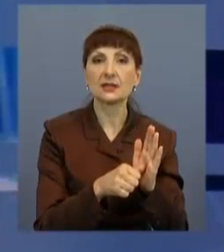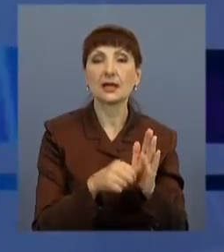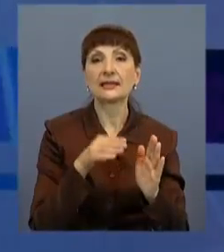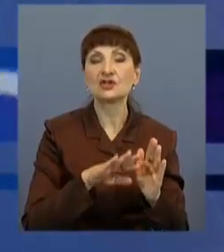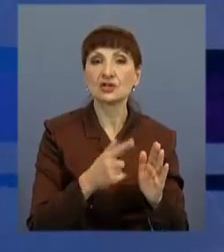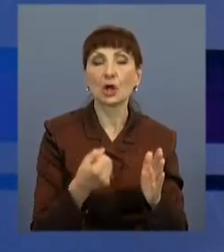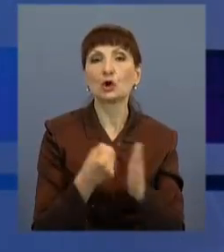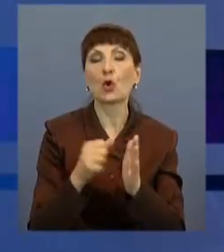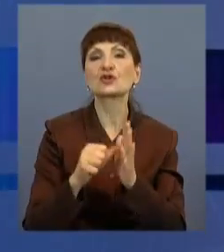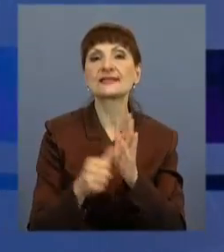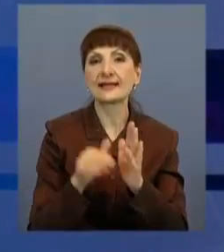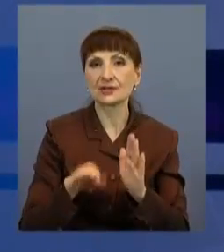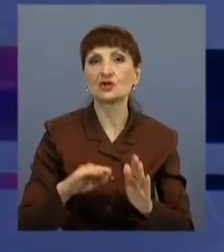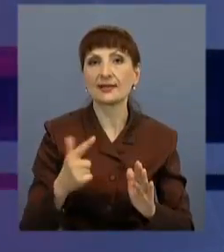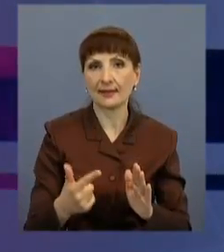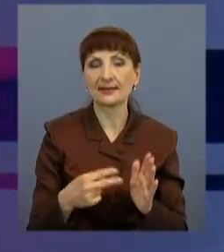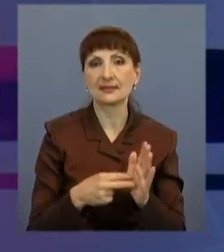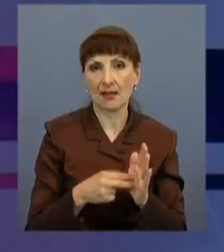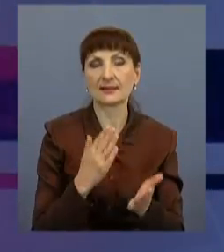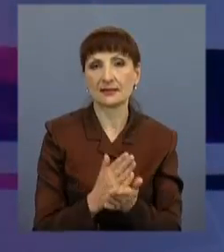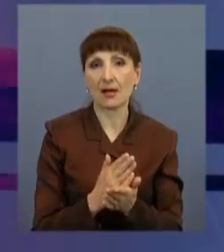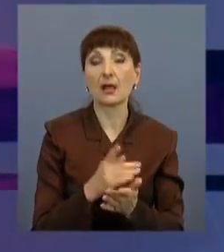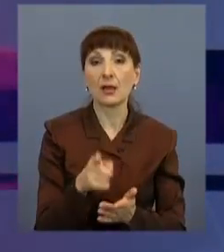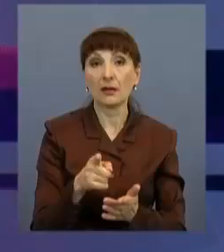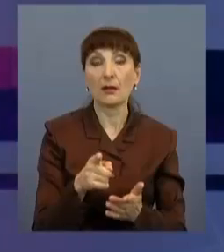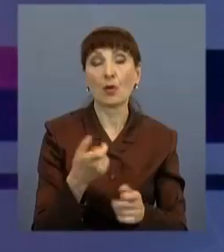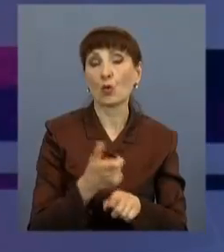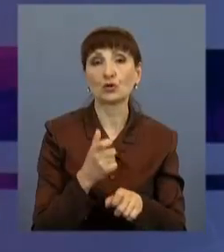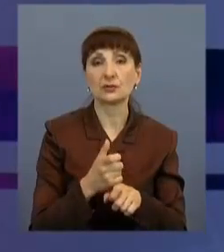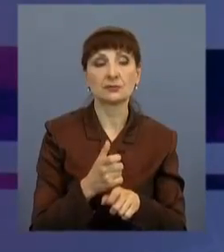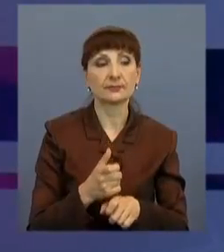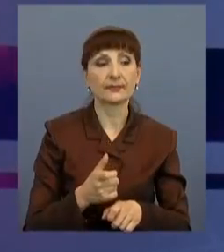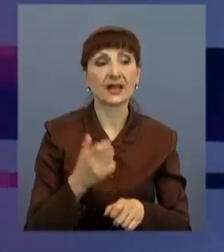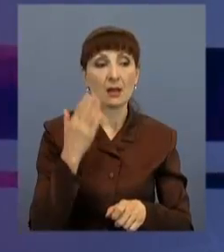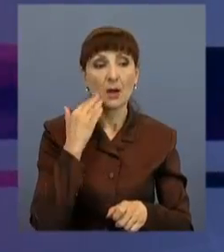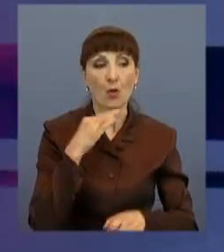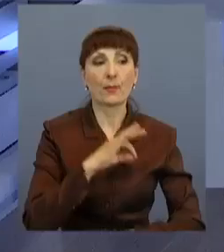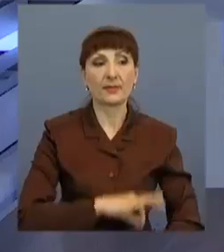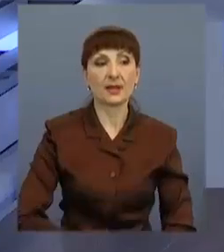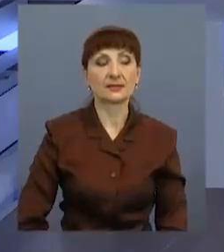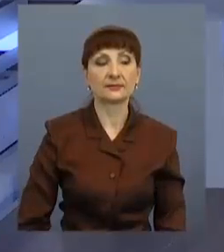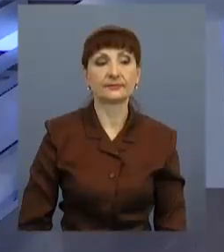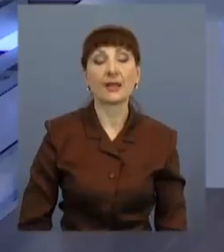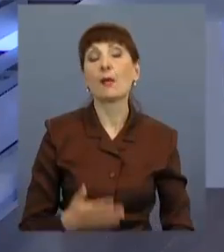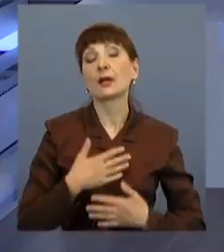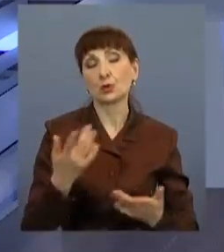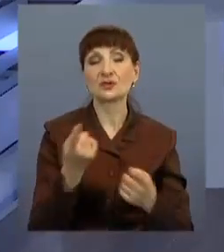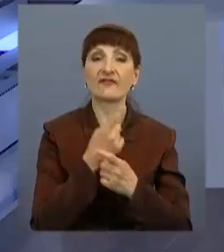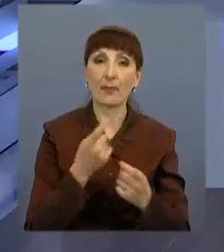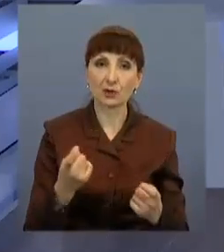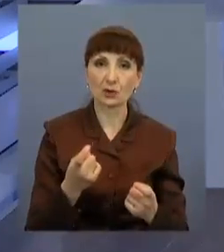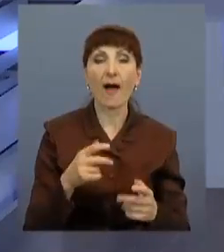тысяч тенге, до 16 тысяч цена достигает. И он очень легко применяется и пользуется. Благодарю за информацию.